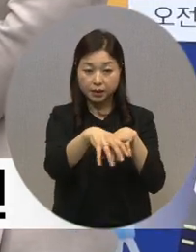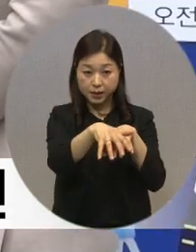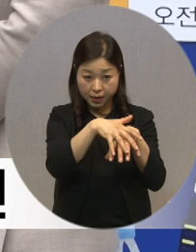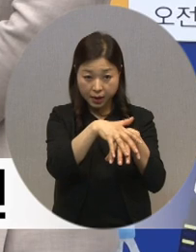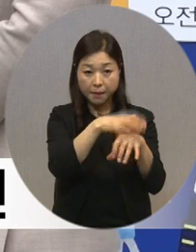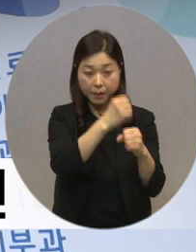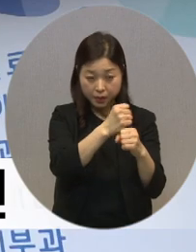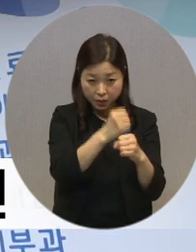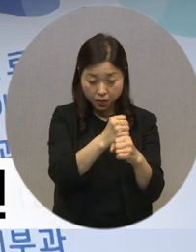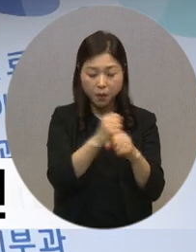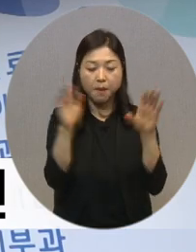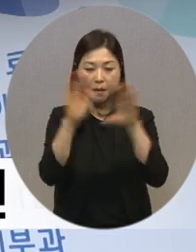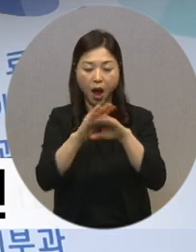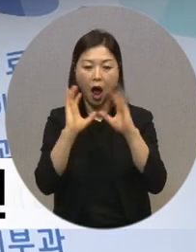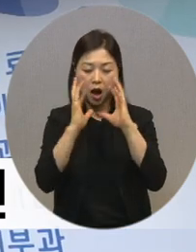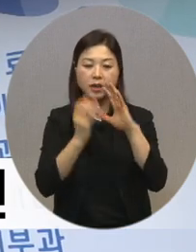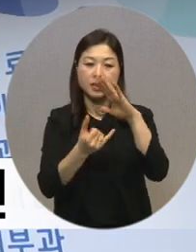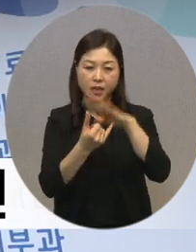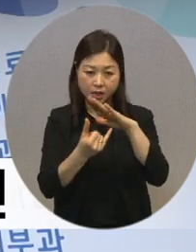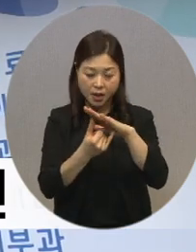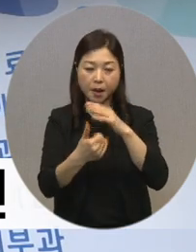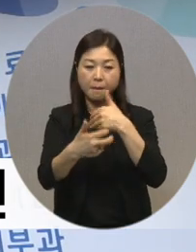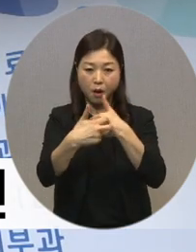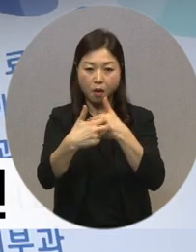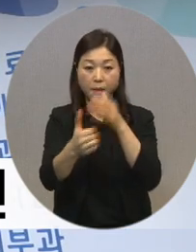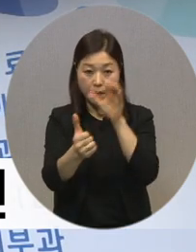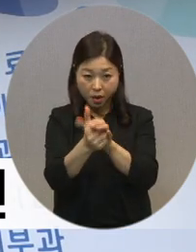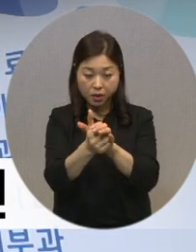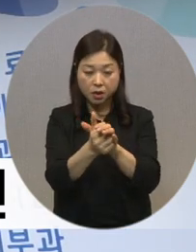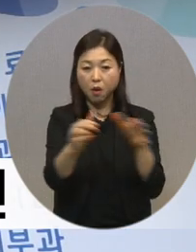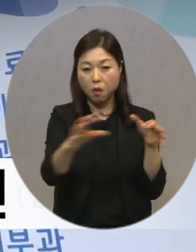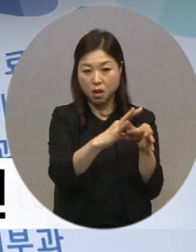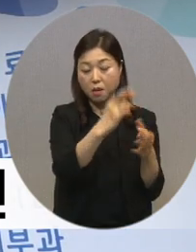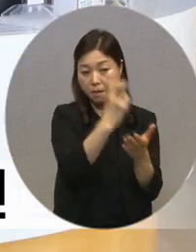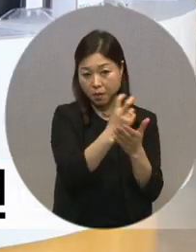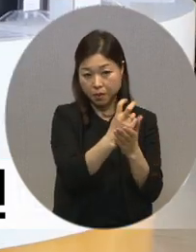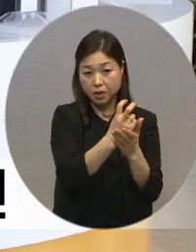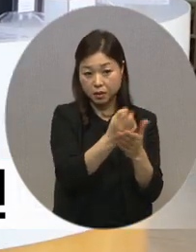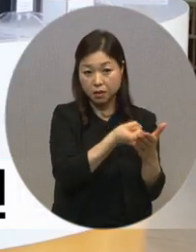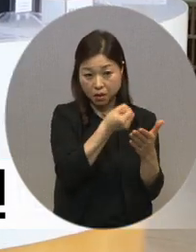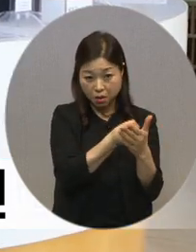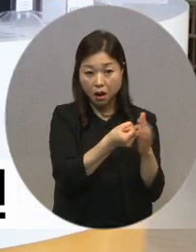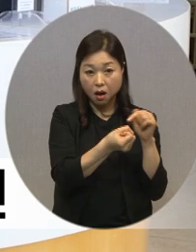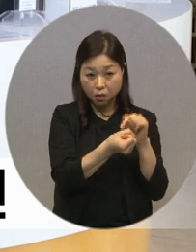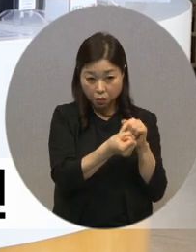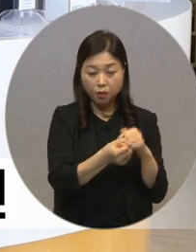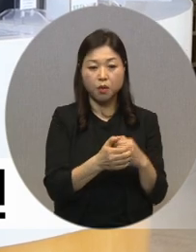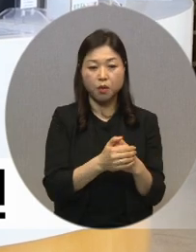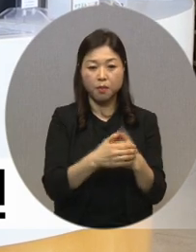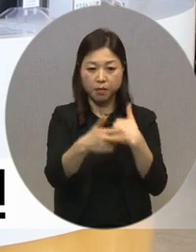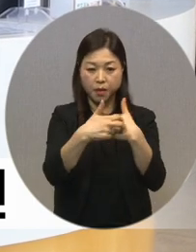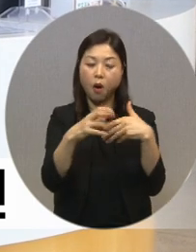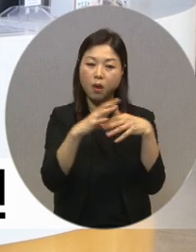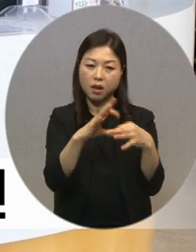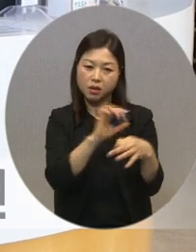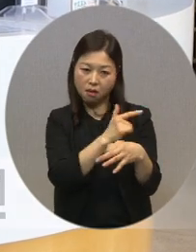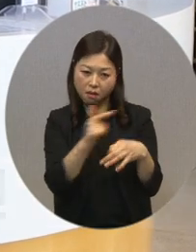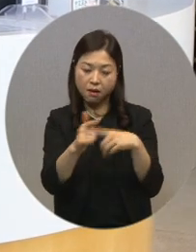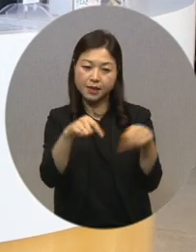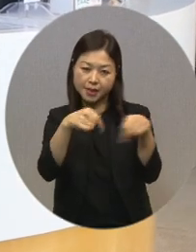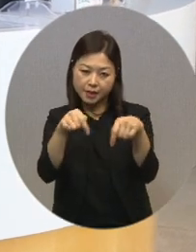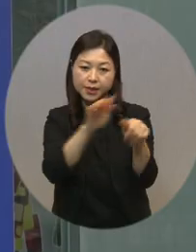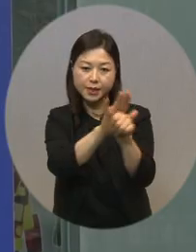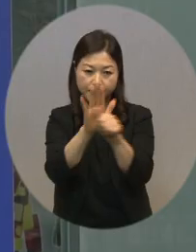어린이병원 지정을 위해 지난해 관련 조례를 제정하고 진료 기능 강화를 위해 다양한 행정 재정적 지원 대책을 추진해